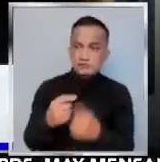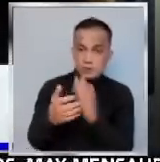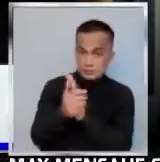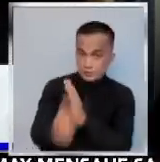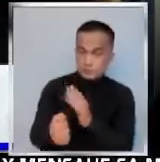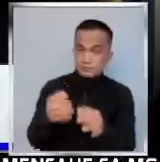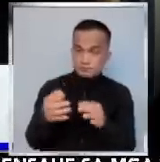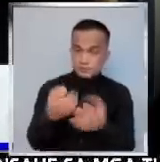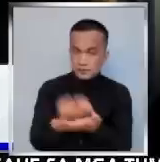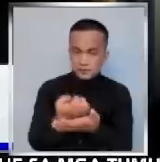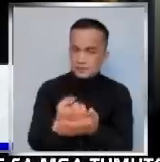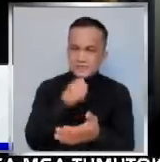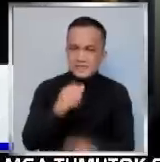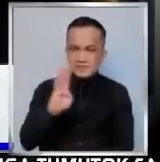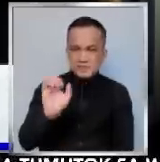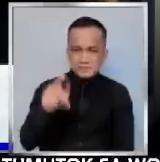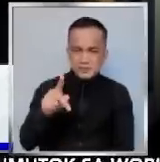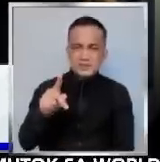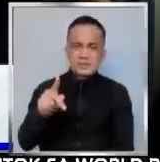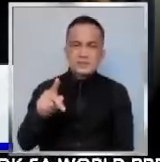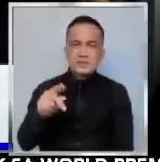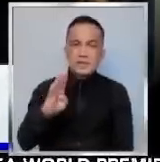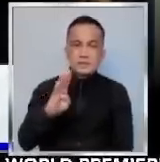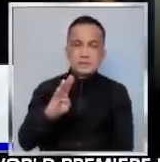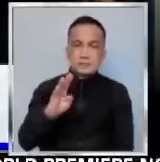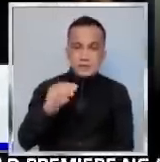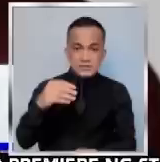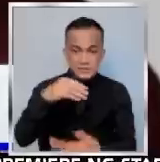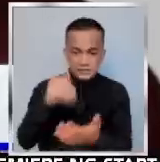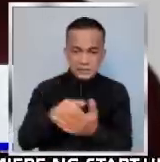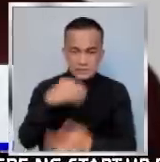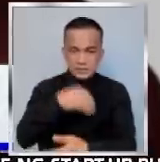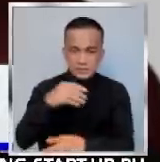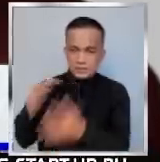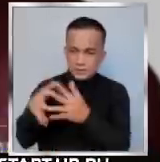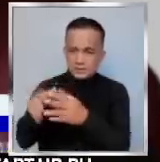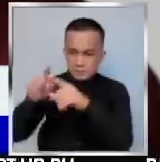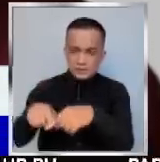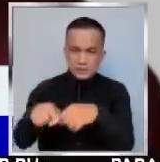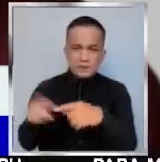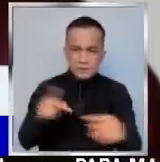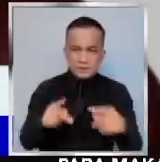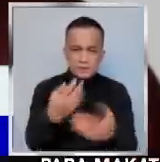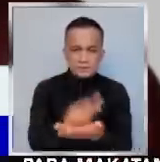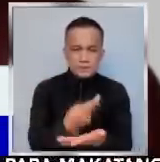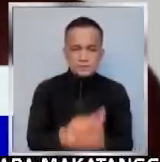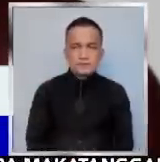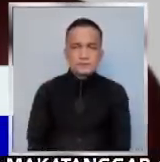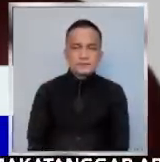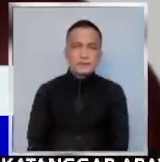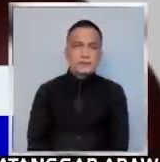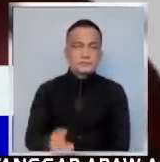ng Bangko Sentral ng Amerika nakadepende ang performance ng piso. Isang driver ng movement ng peso